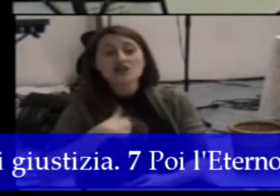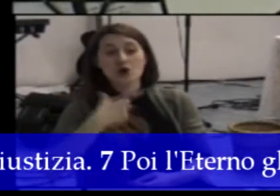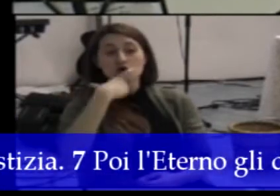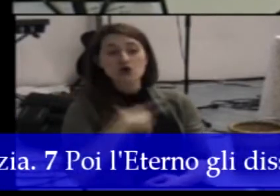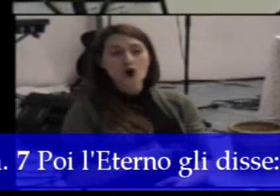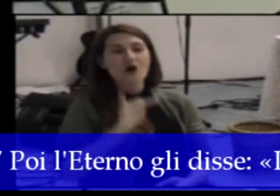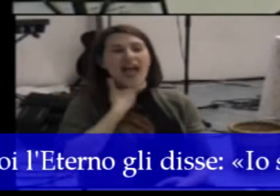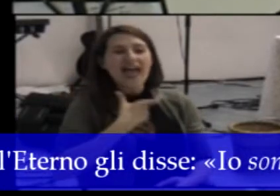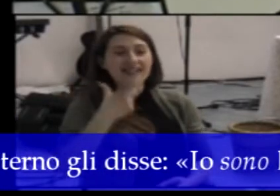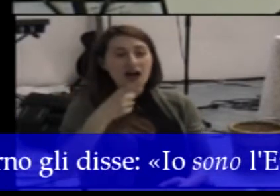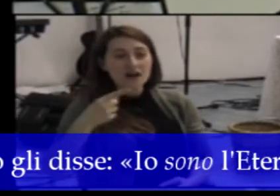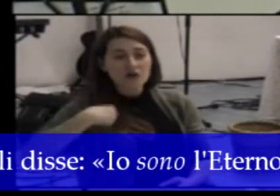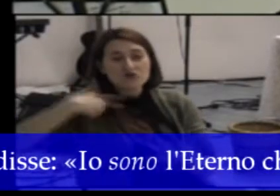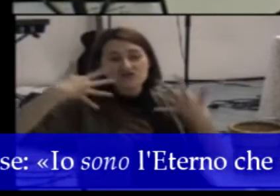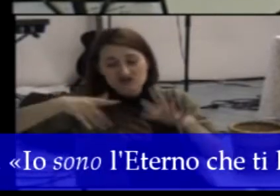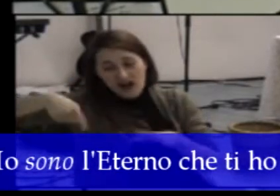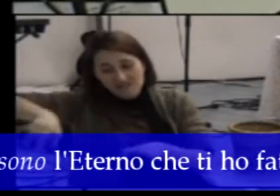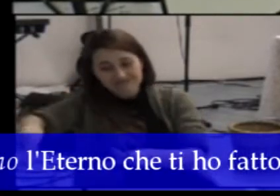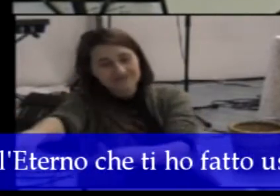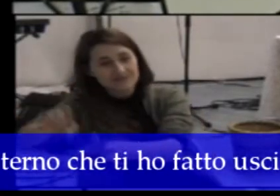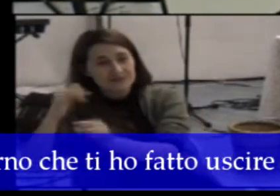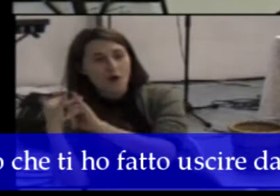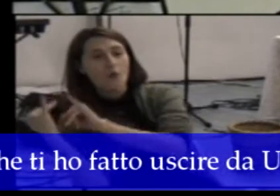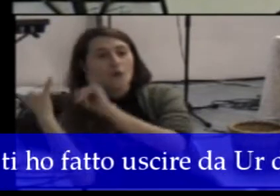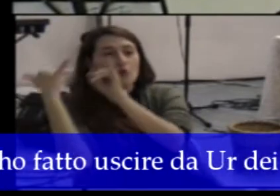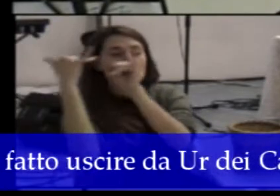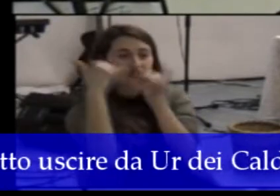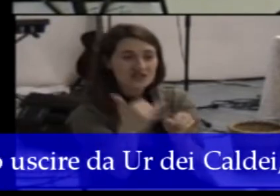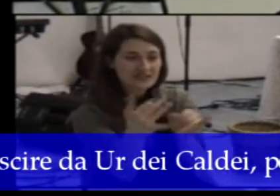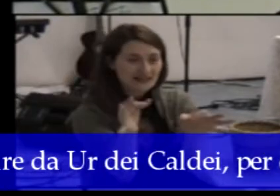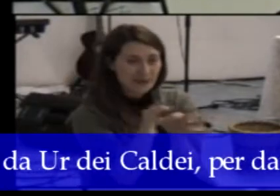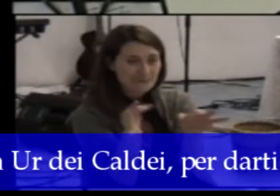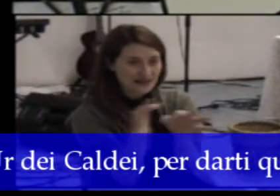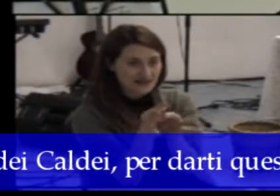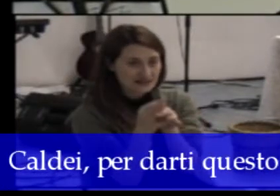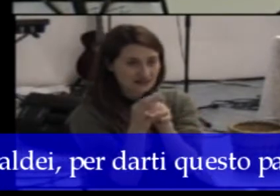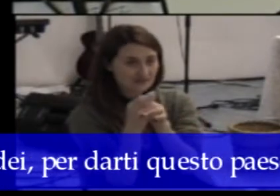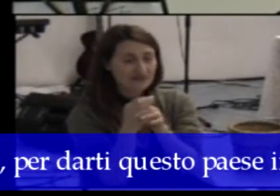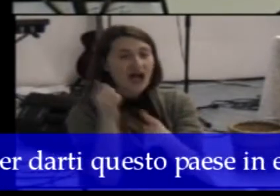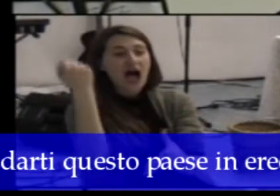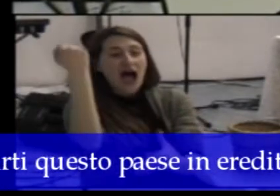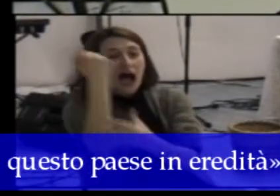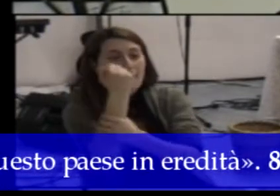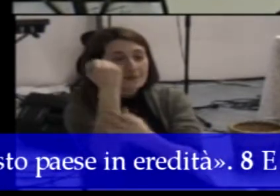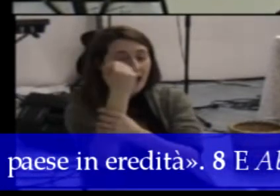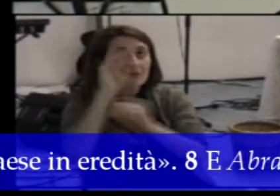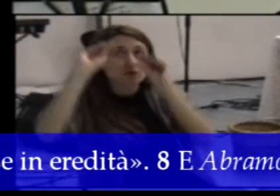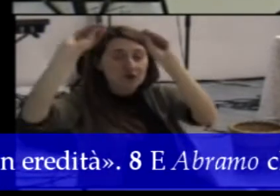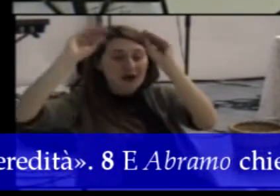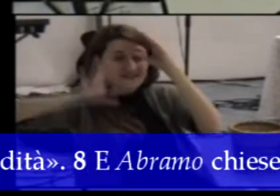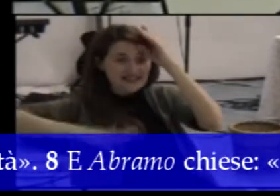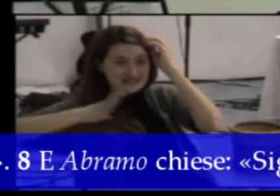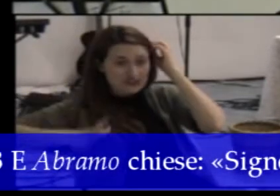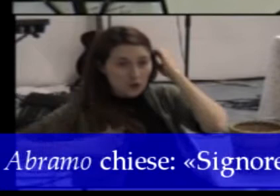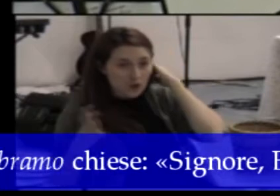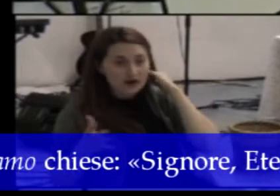da Ur dei Caldei per darti questo paese in eredità. E Abramo chiese: Signore